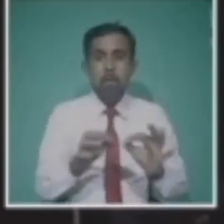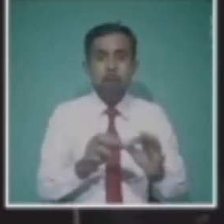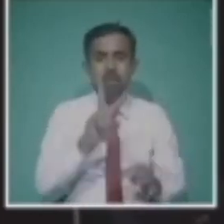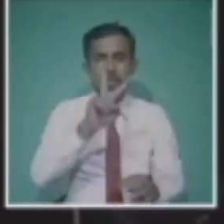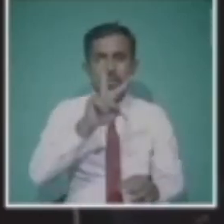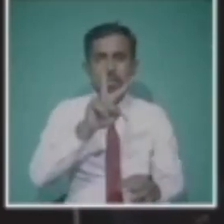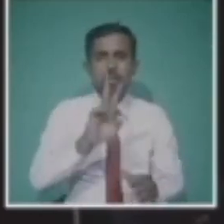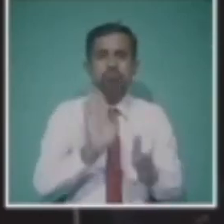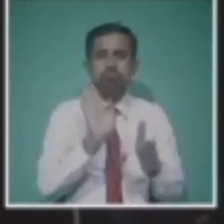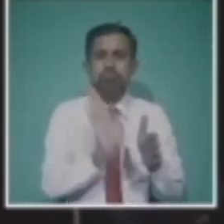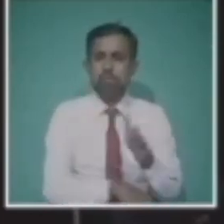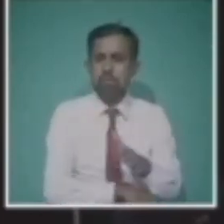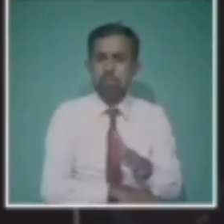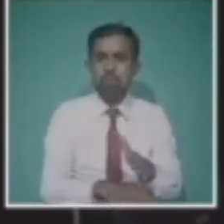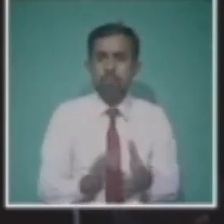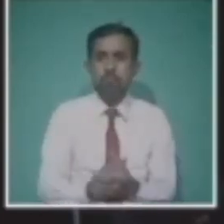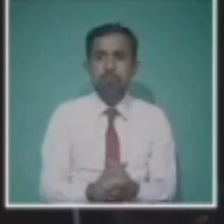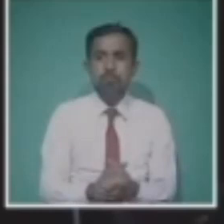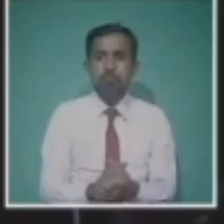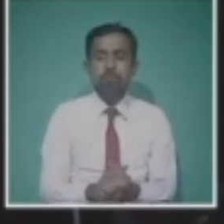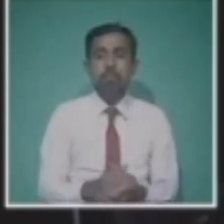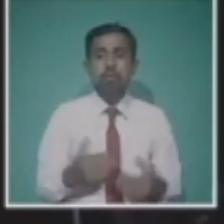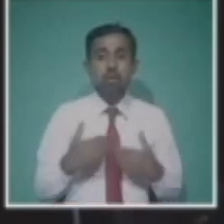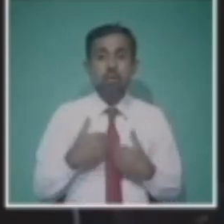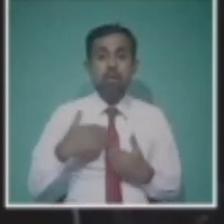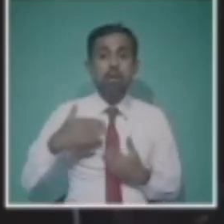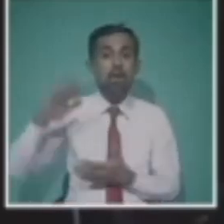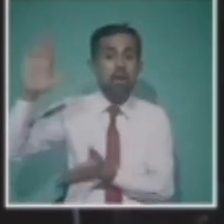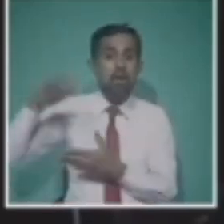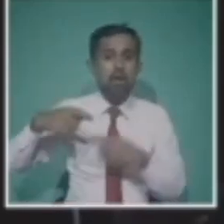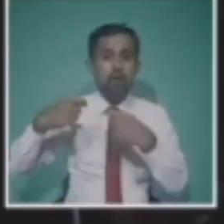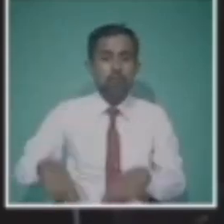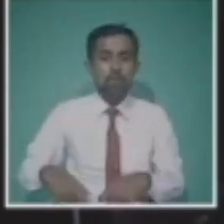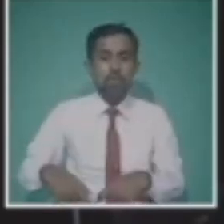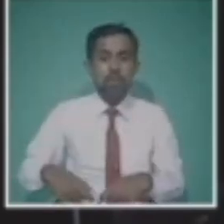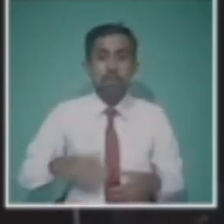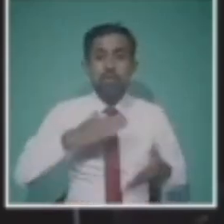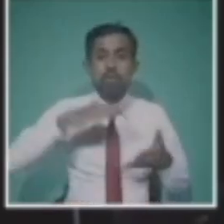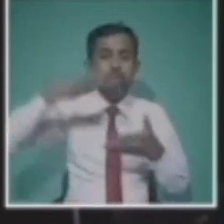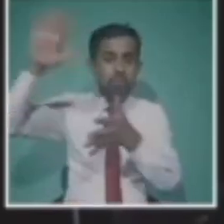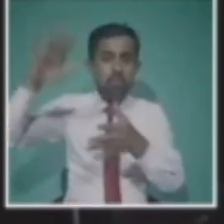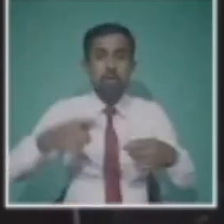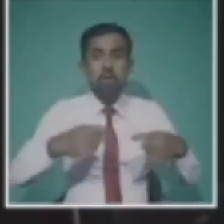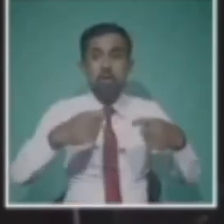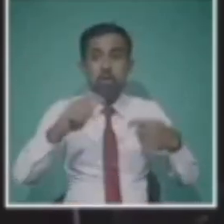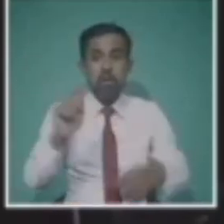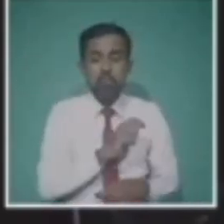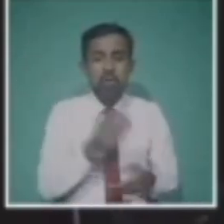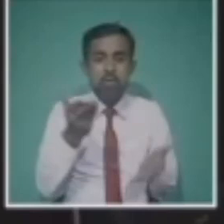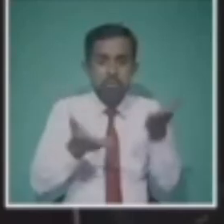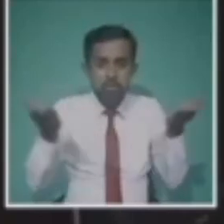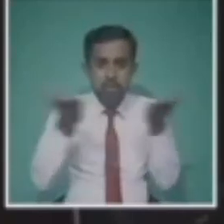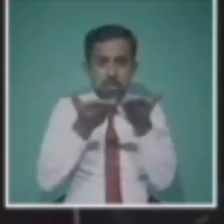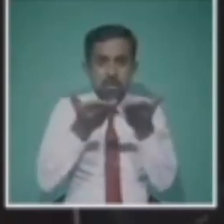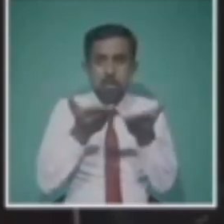2ක් විතර කපලා අයින් කරන්න ඕන. එතකොට අපේ ආනයන වියදමයි අපනයන වියදමයි තුලනය